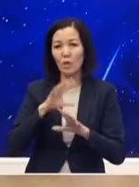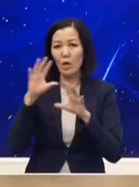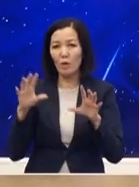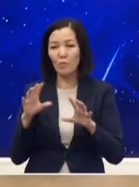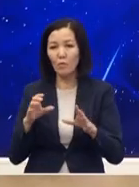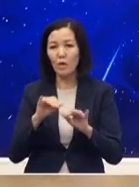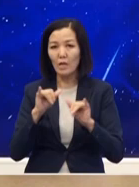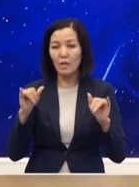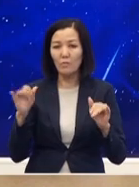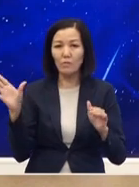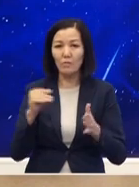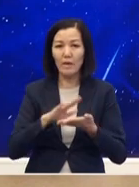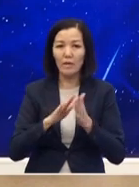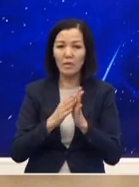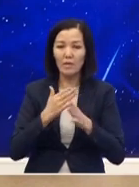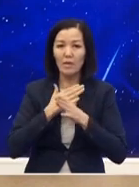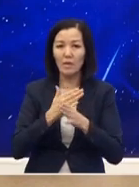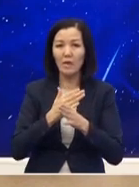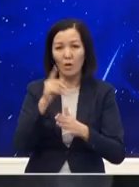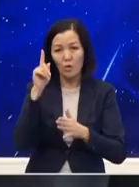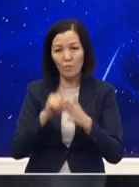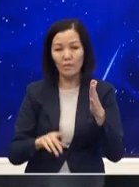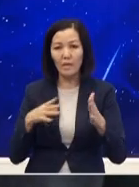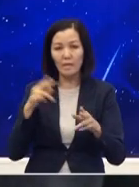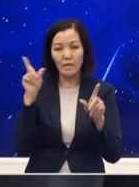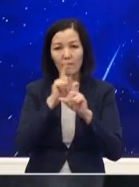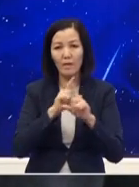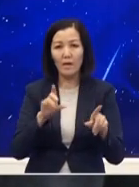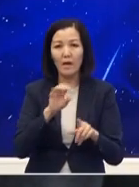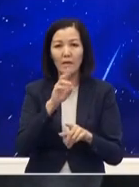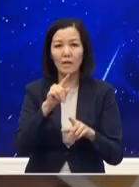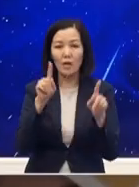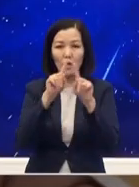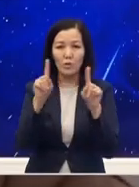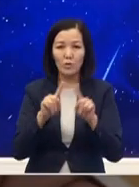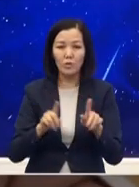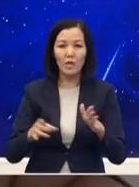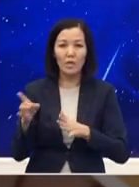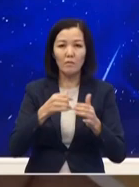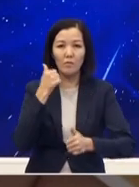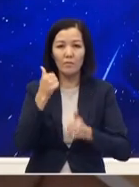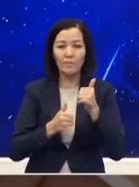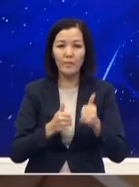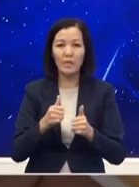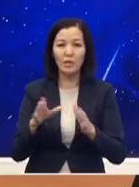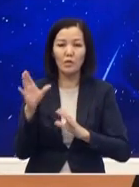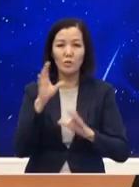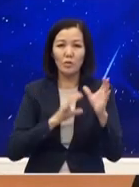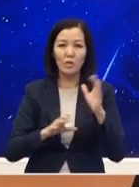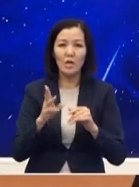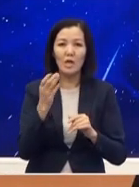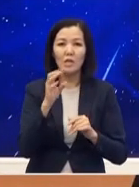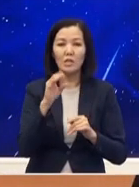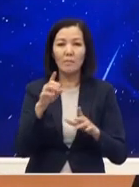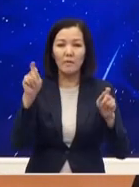даму үшін бәрін жасайды. Соңында үміті ақталды. Мектеп жасында ғанары Жұлдызай республикалық байқауының студент шағында